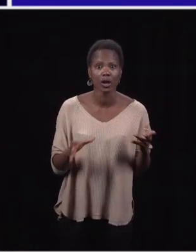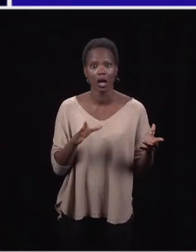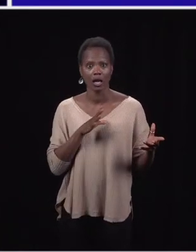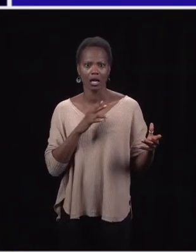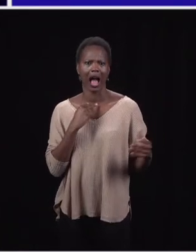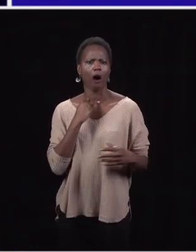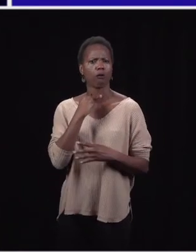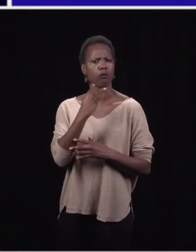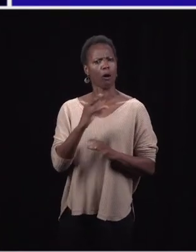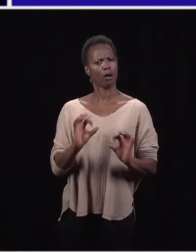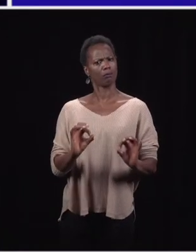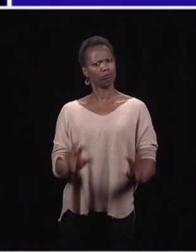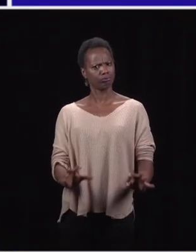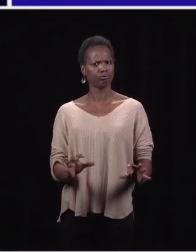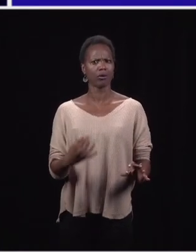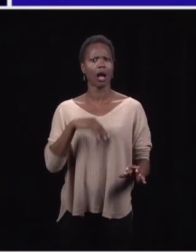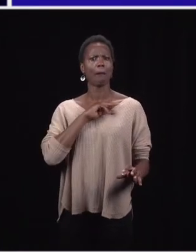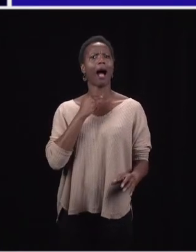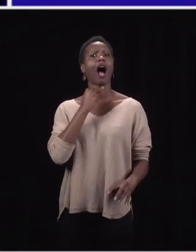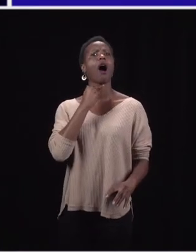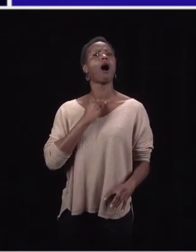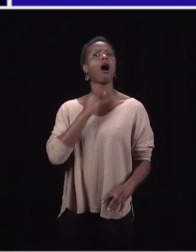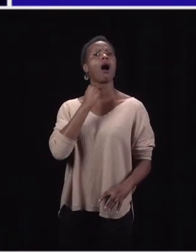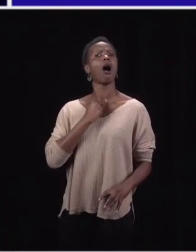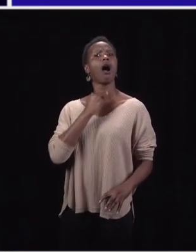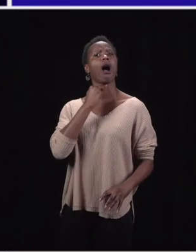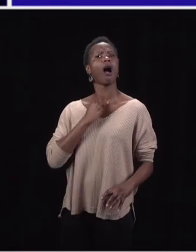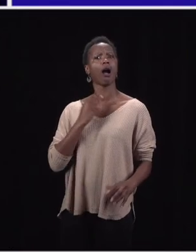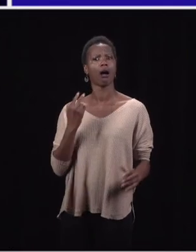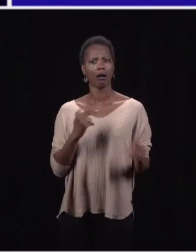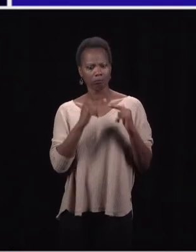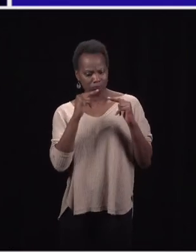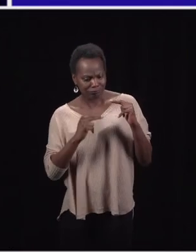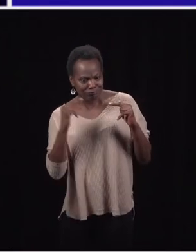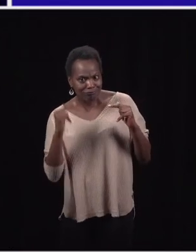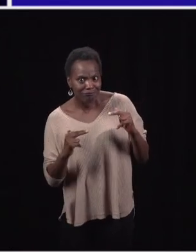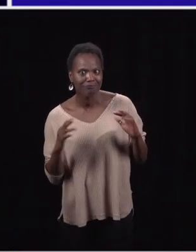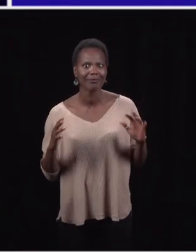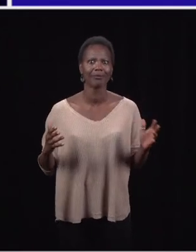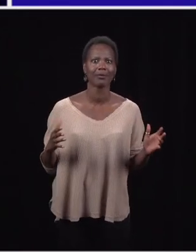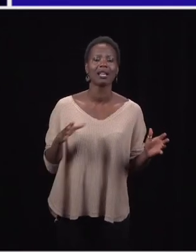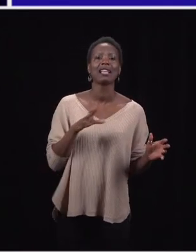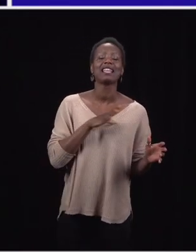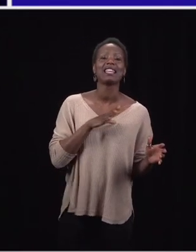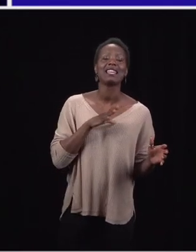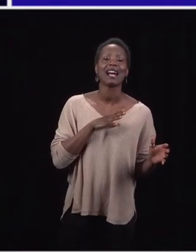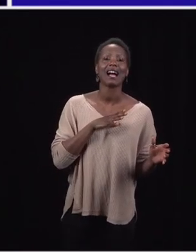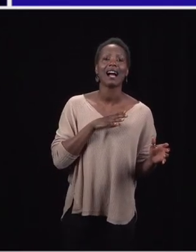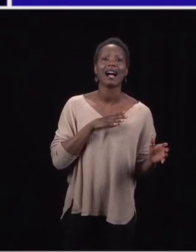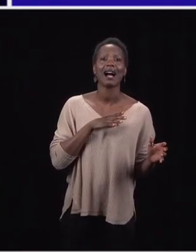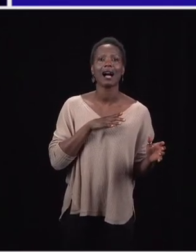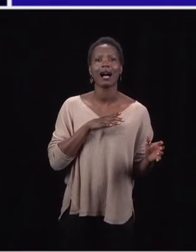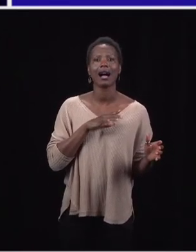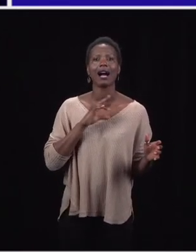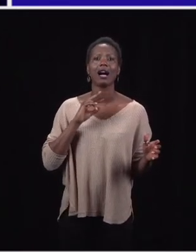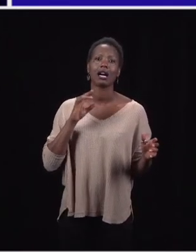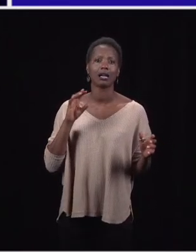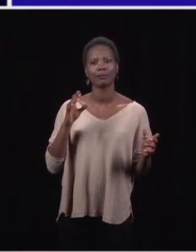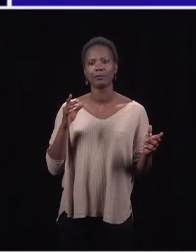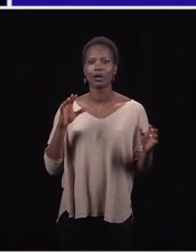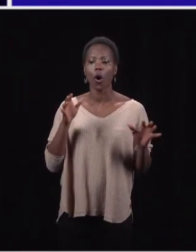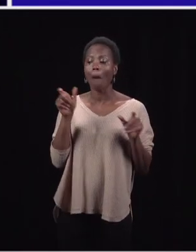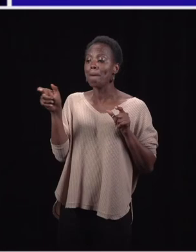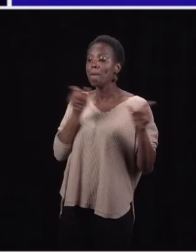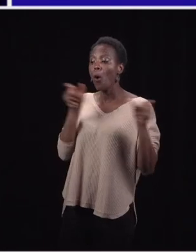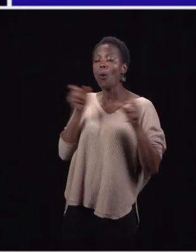vocal avec les fréquences les intonations de la voix on va utiliser il y a un aspect plus sémantique le choix